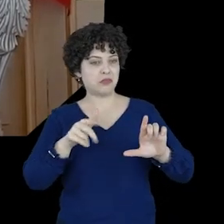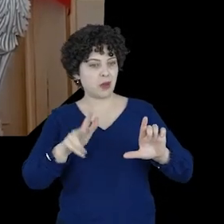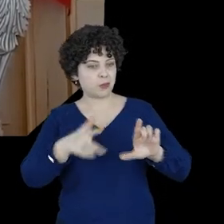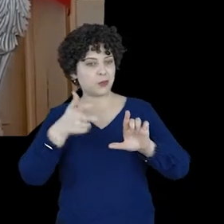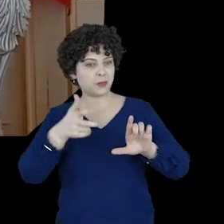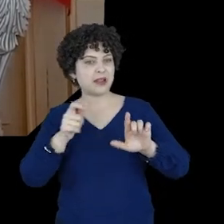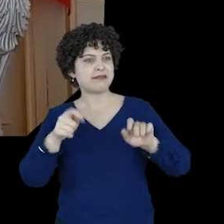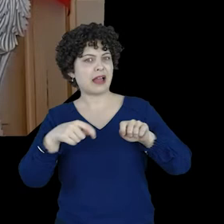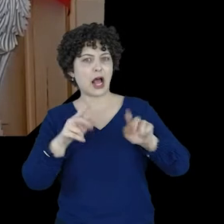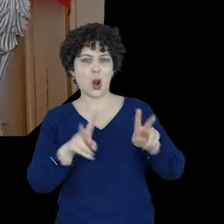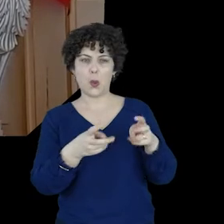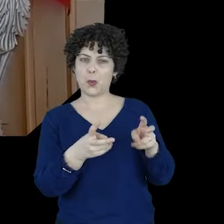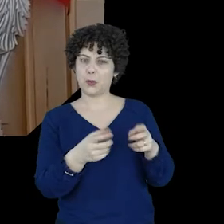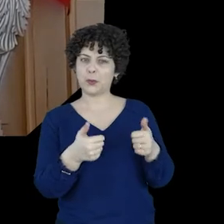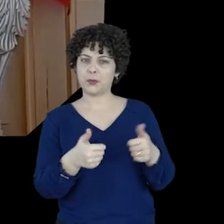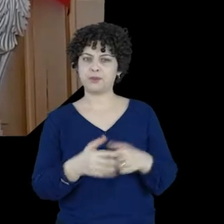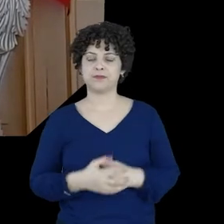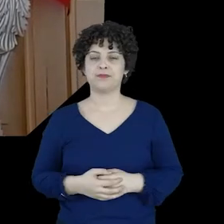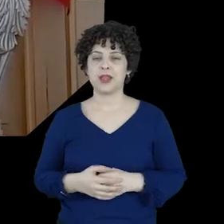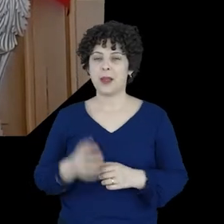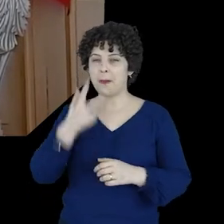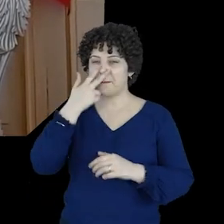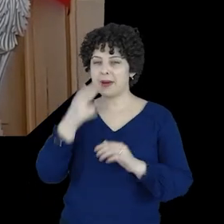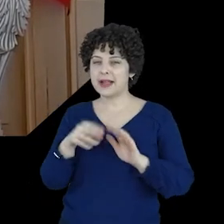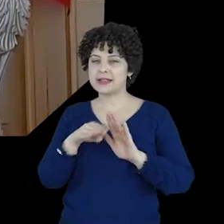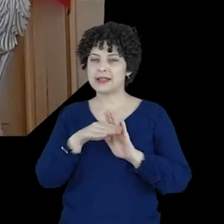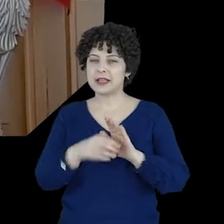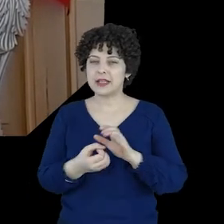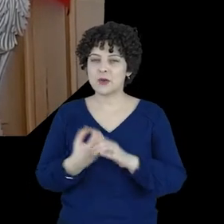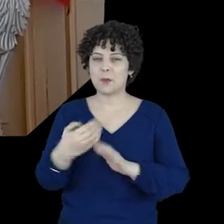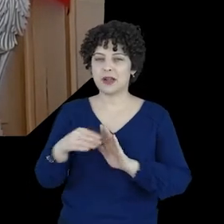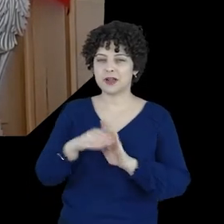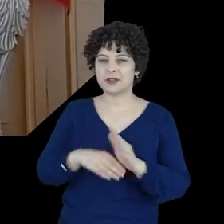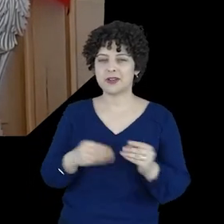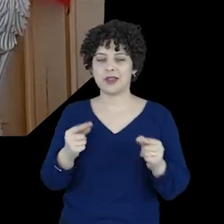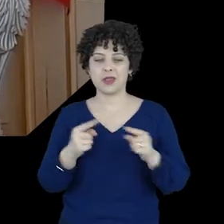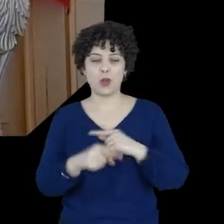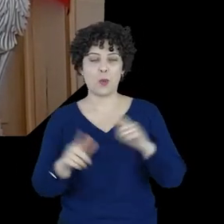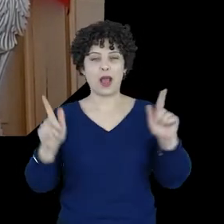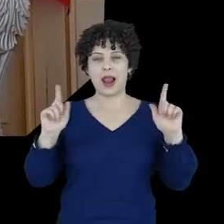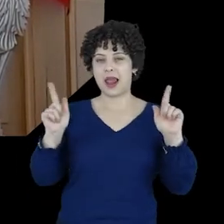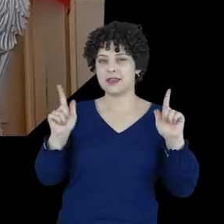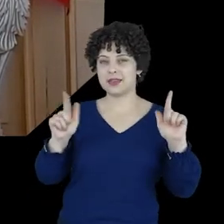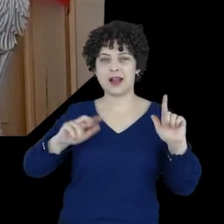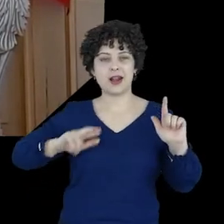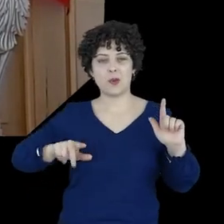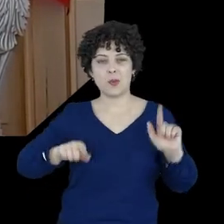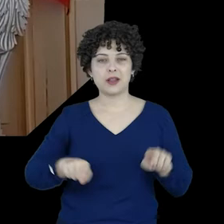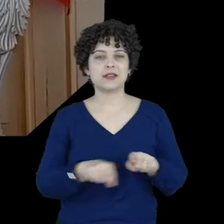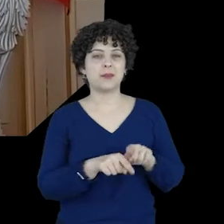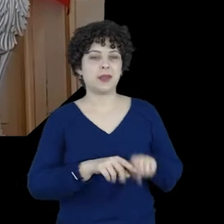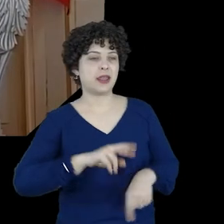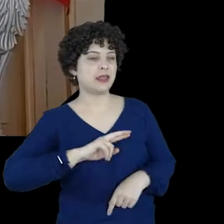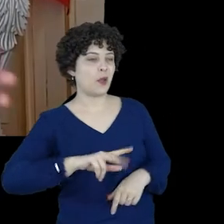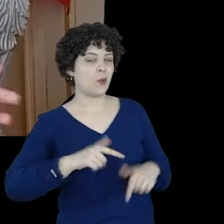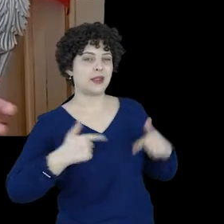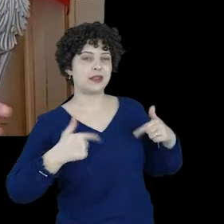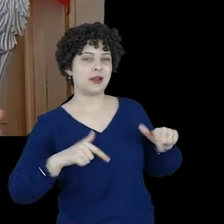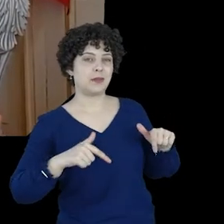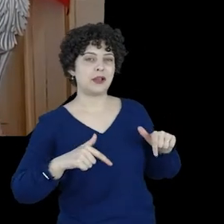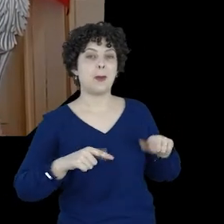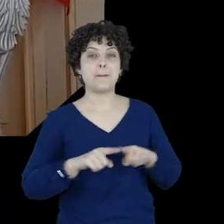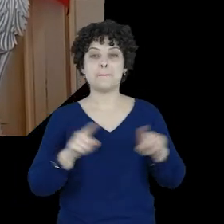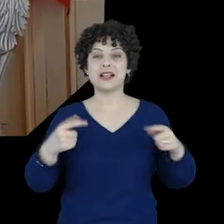etc. Donc, on crée une nouvelle catégorie d'activité qui n'est plus tout à fait du loisir, pas tout à